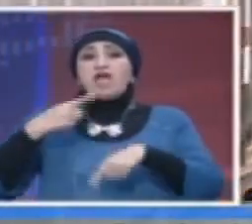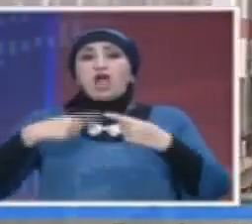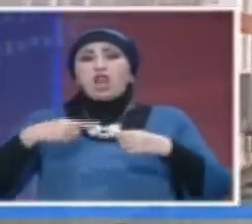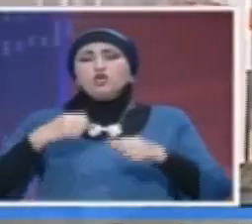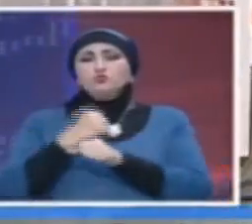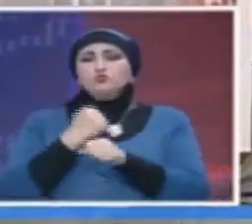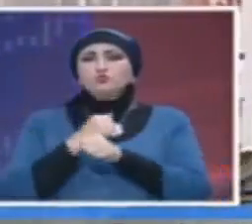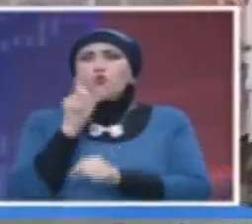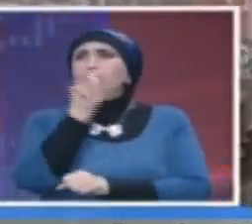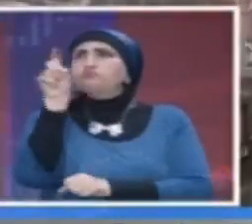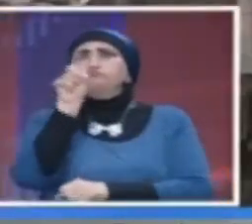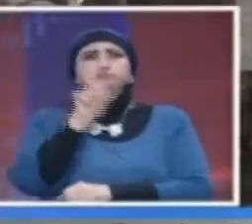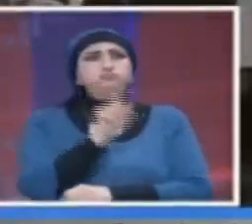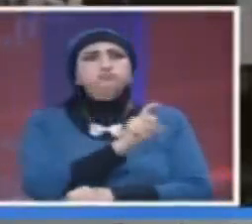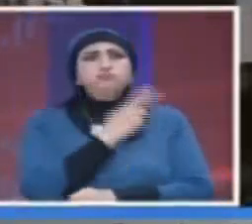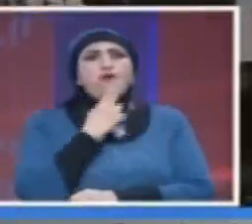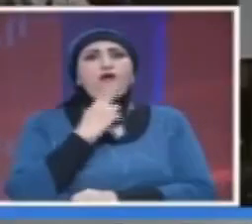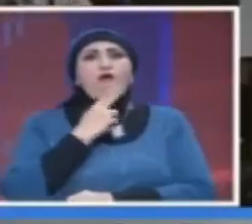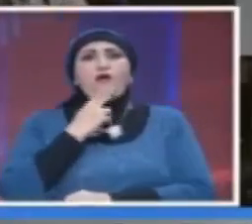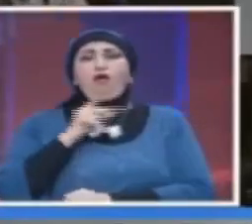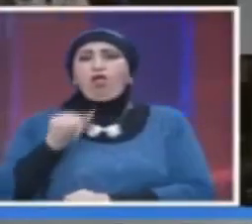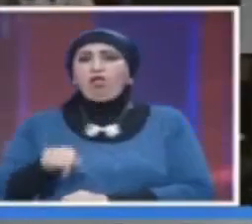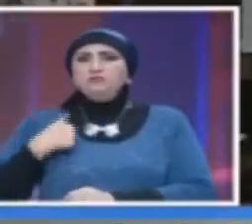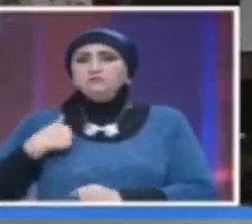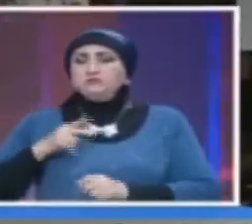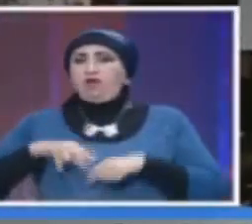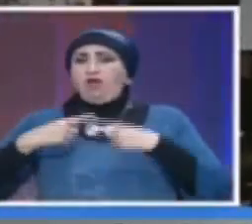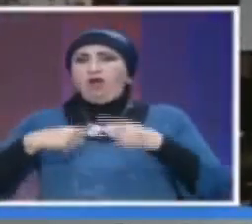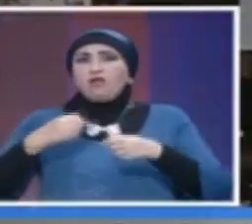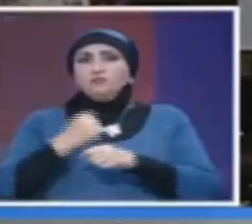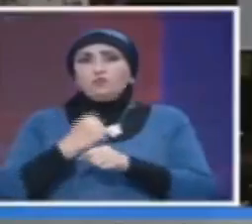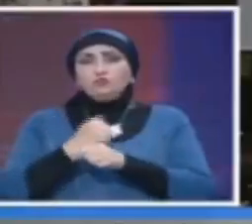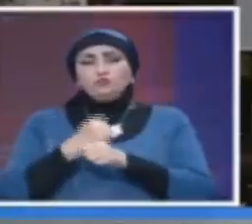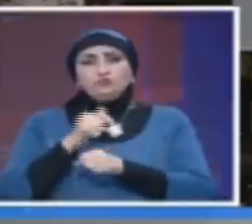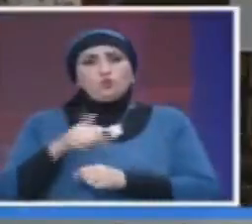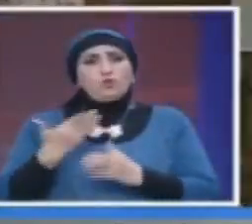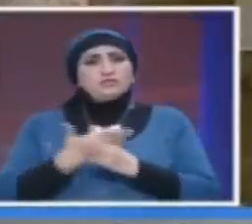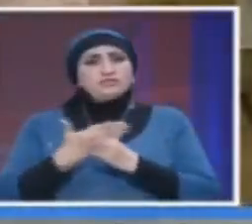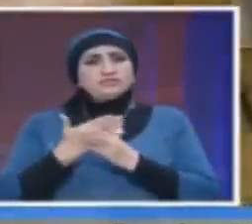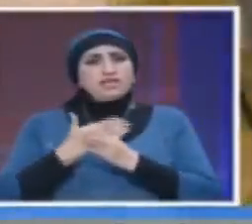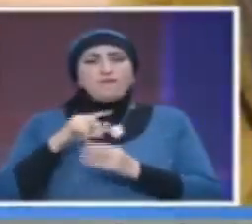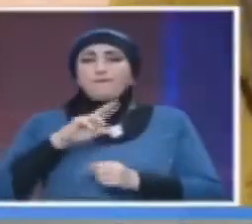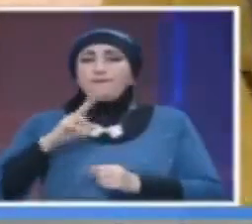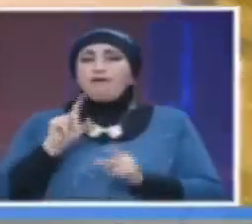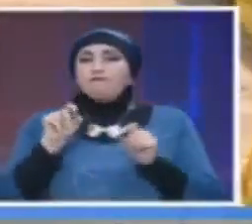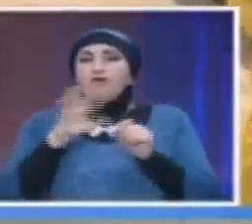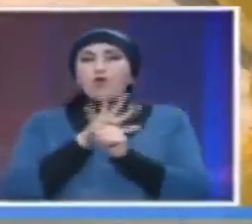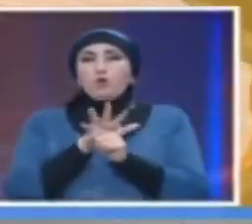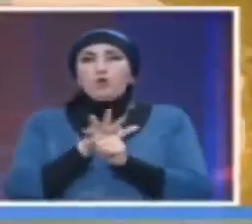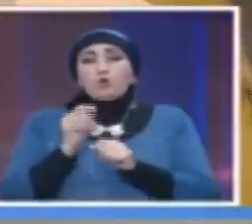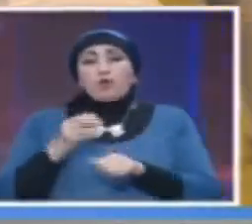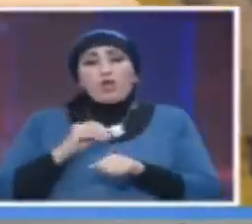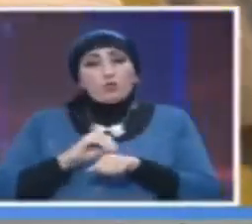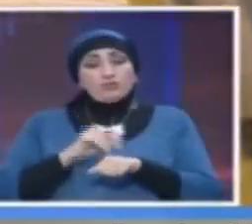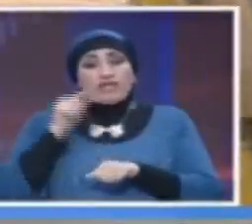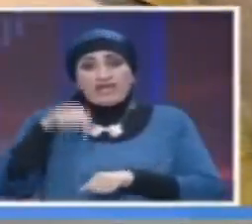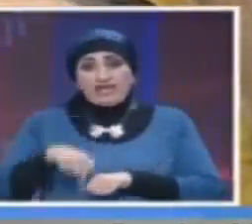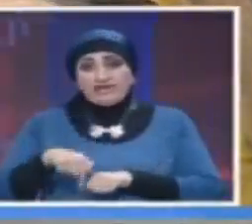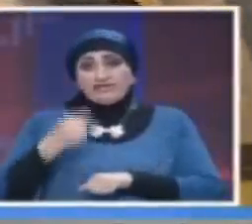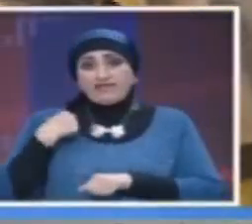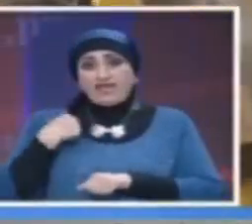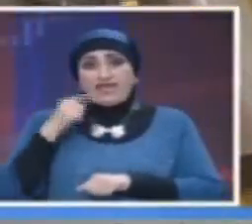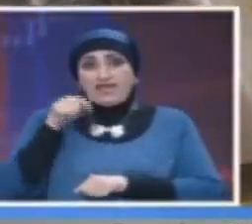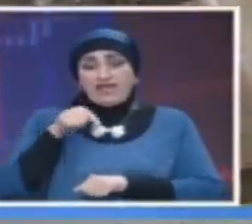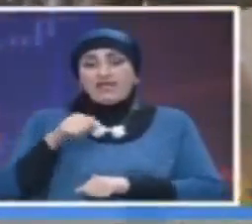أعمال التطهير والتعقيم داخل مرفق سكك حديد مصر مستمرة لمواجهة تداعيات فيروس كورونا. ها هنا بورش